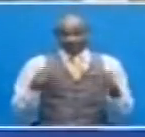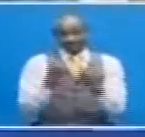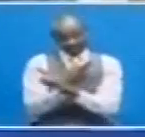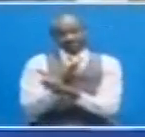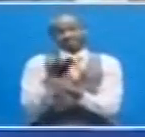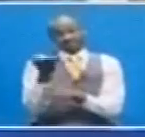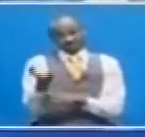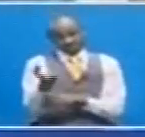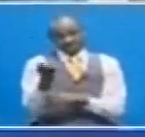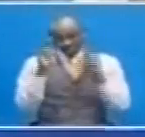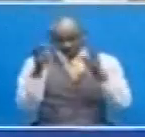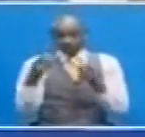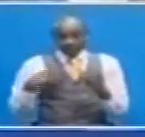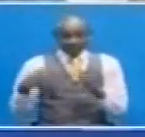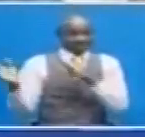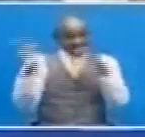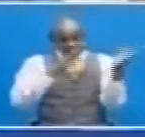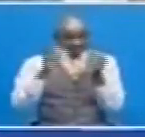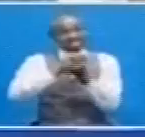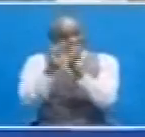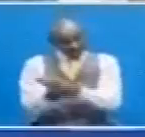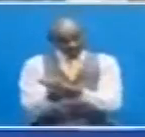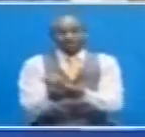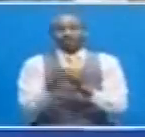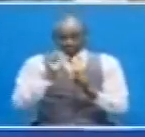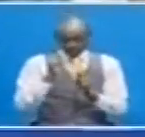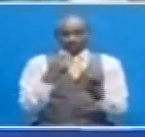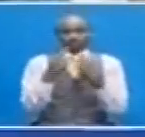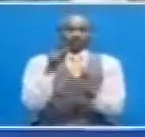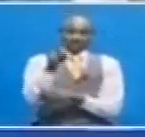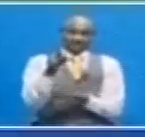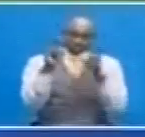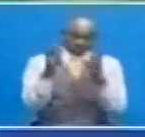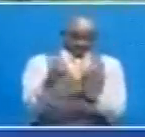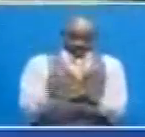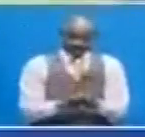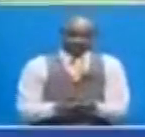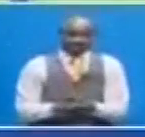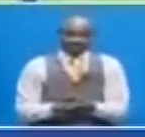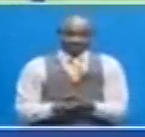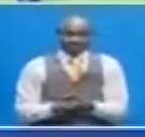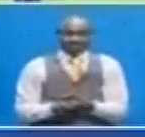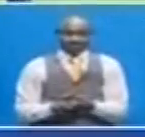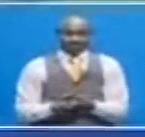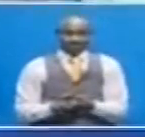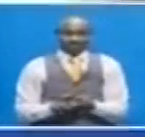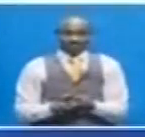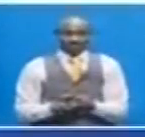mengine kuhusu climate change na mengine ambayo pia tutaweza kupata nafasi ya kujadiliana.